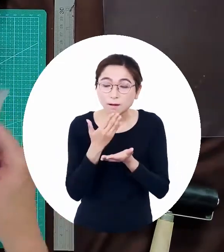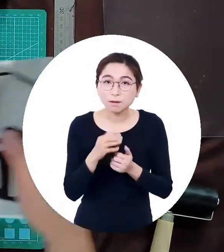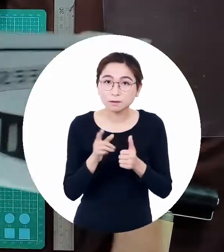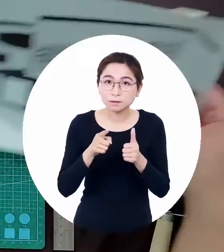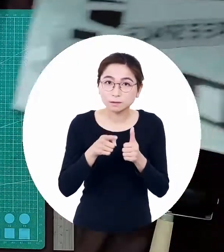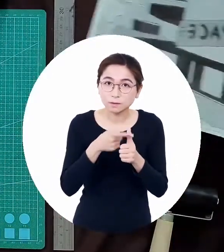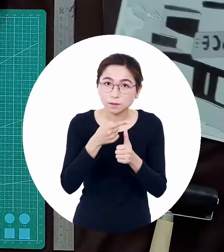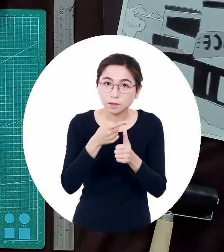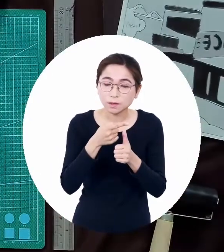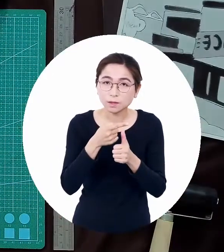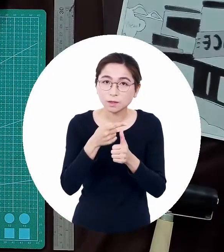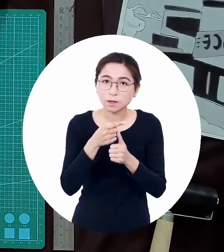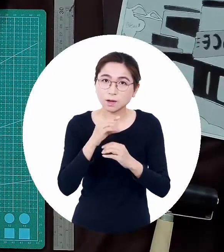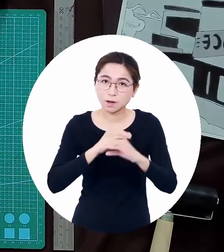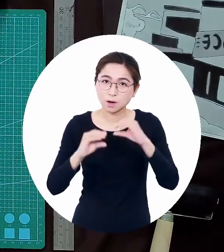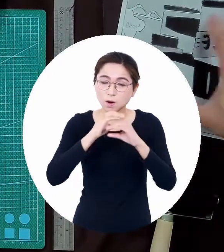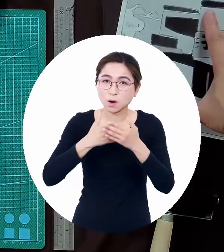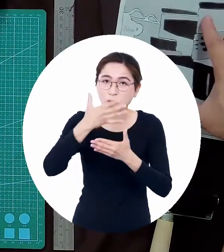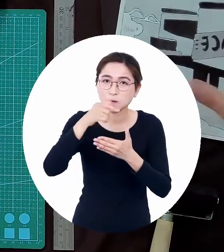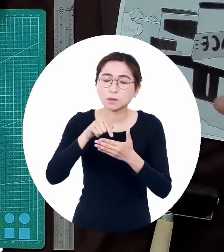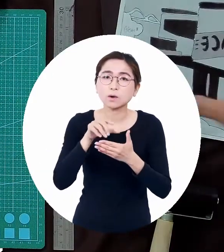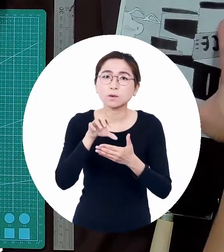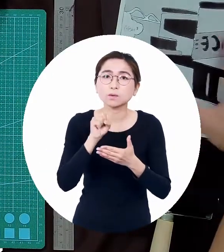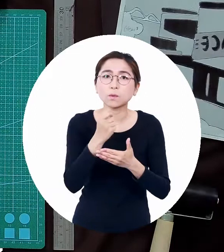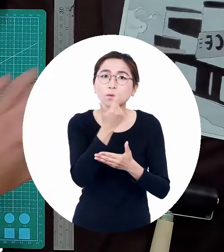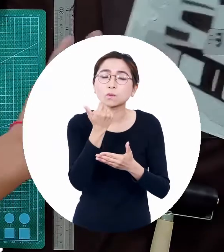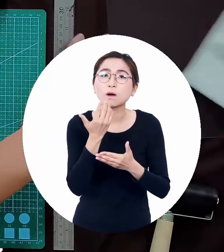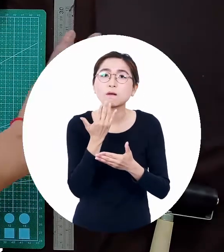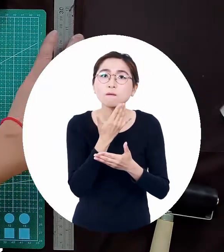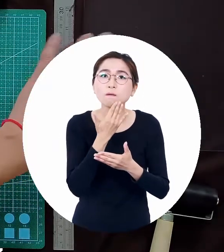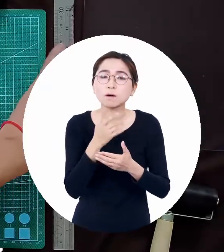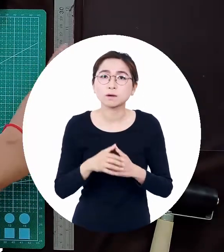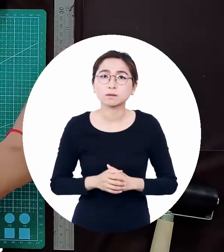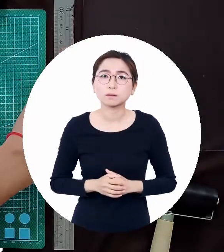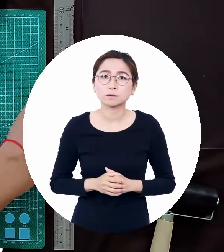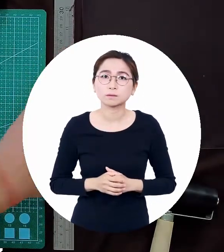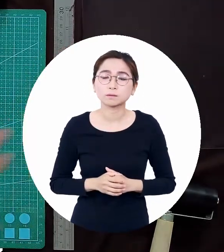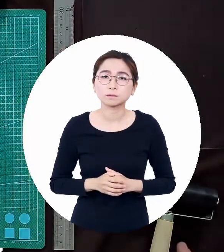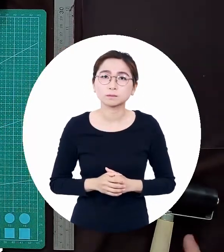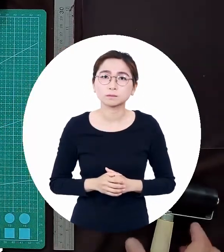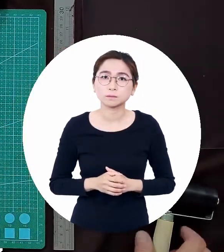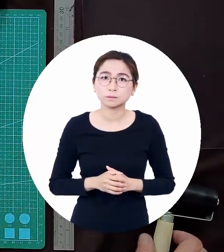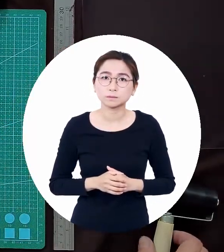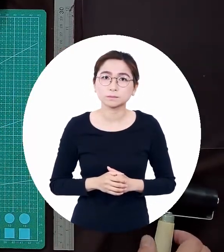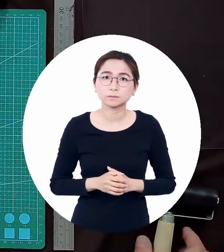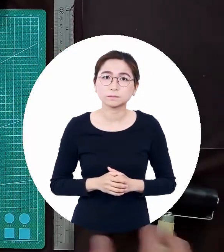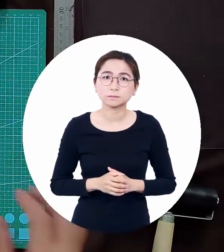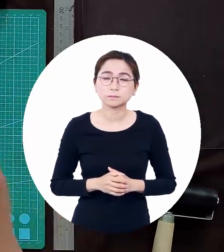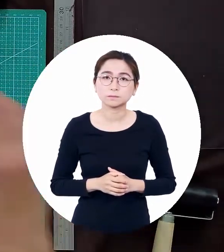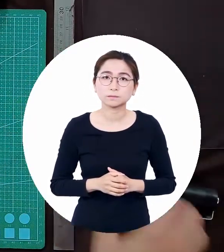曬咧，我哋首先咧做咗基本個。個 building 先，因為最大部最多顏色係 building 嗰度最大份。